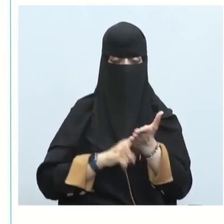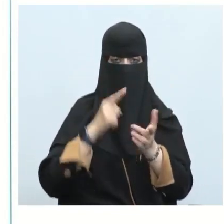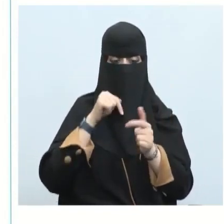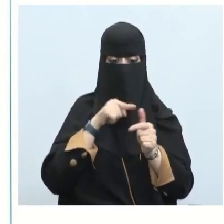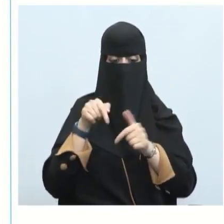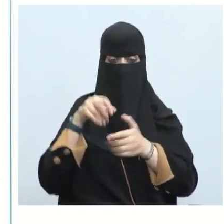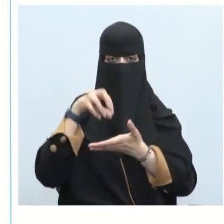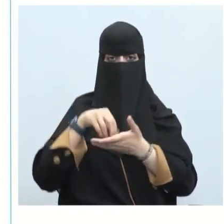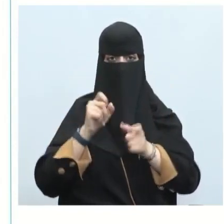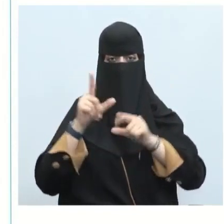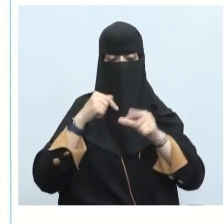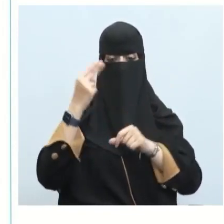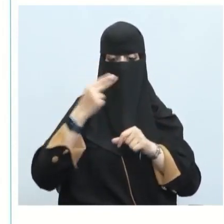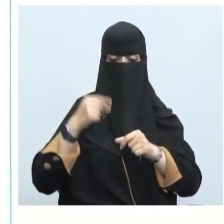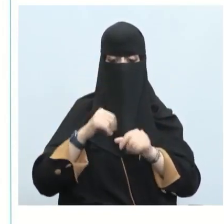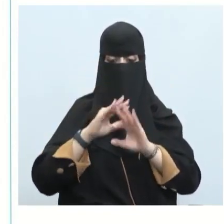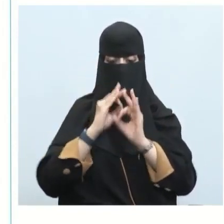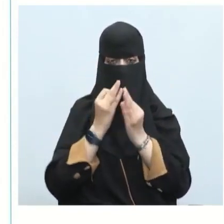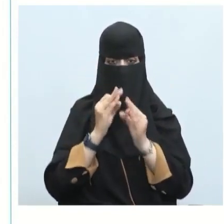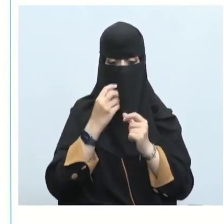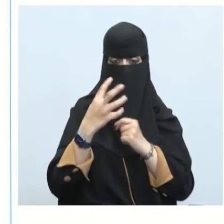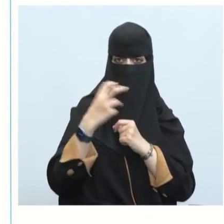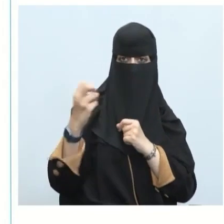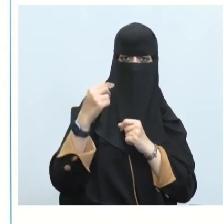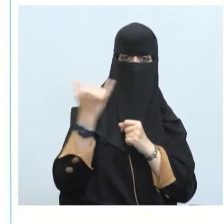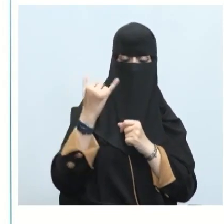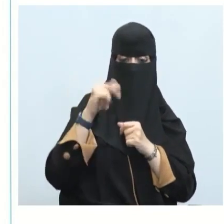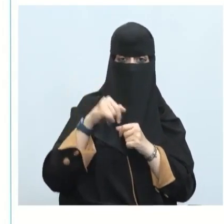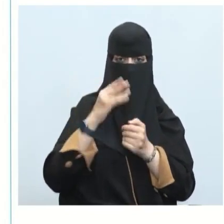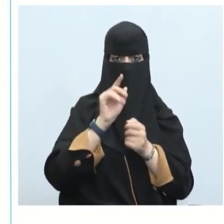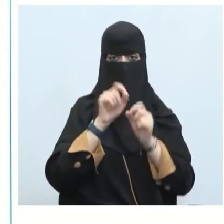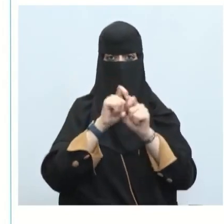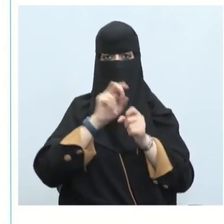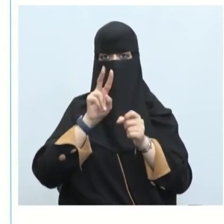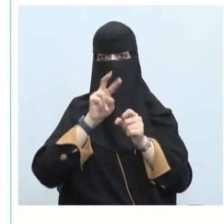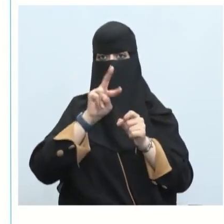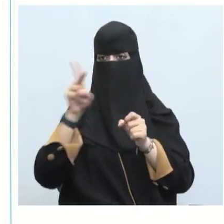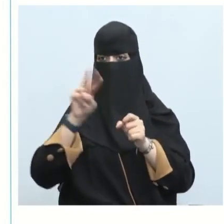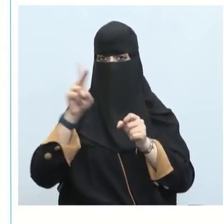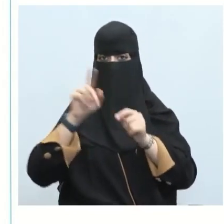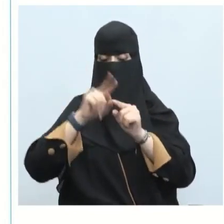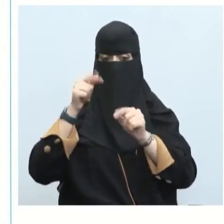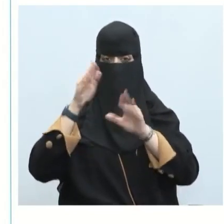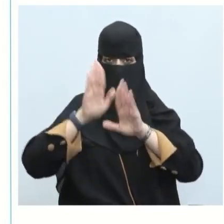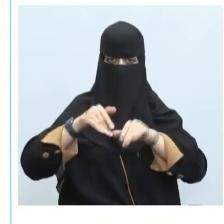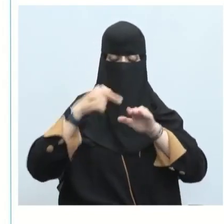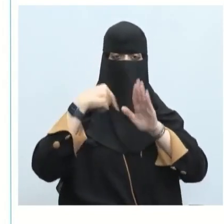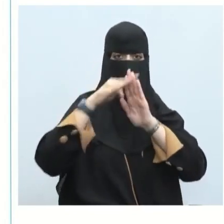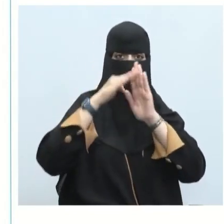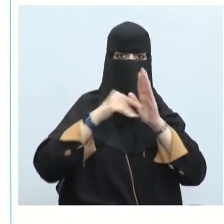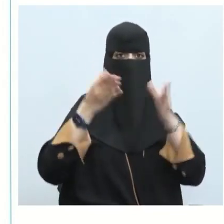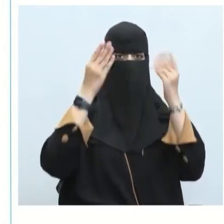يكون الموقع مصمم بشكل جذاب وسهل التصفح ويوفر محتوى يعبر بشكل